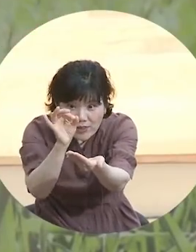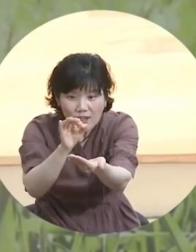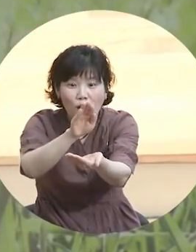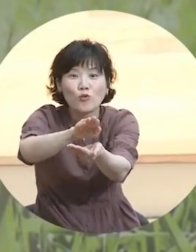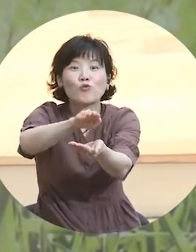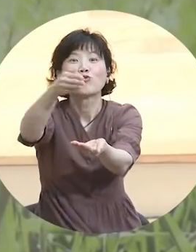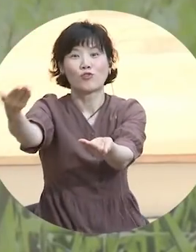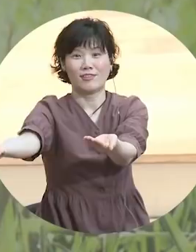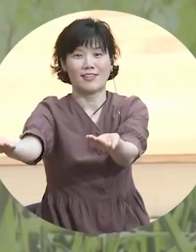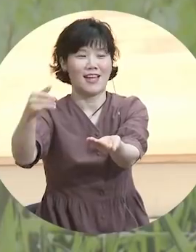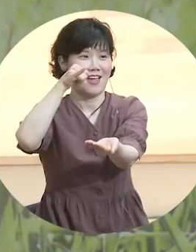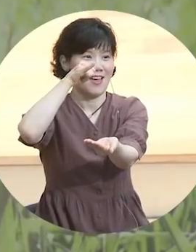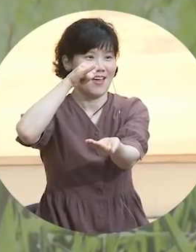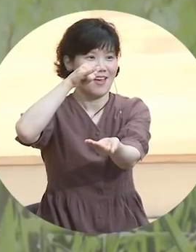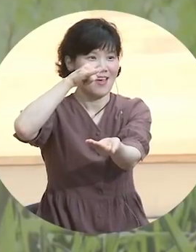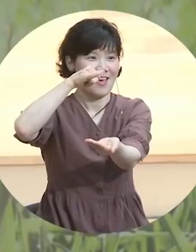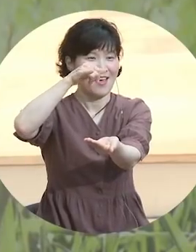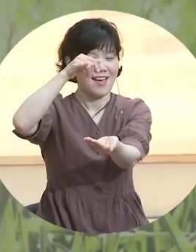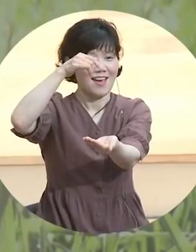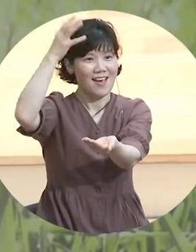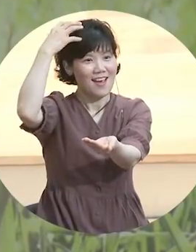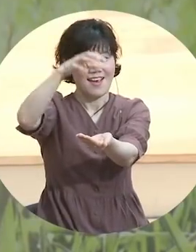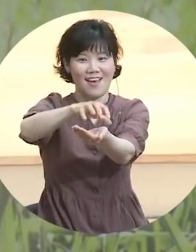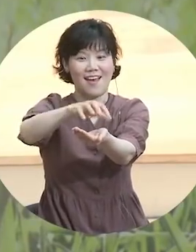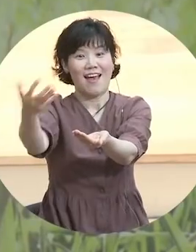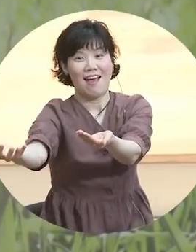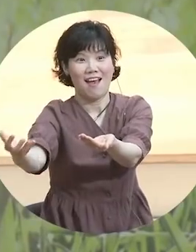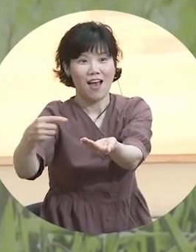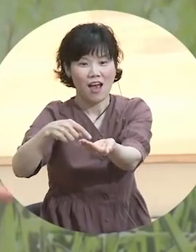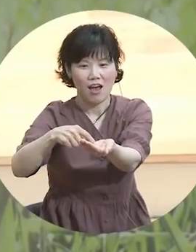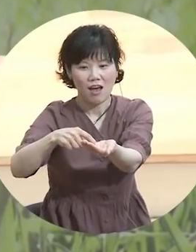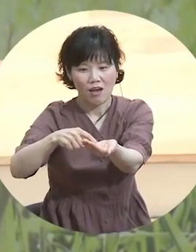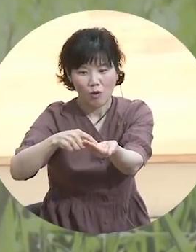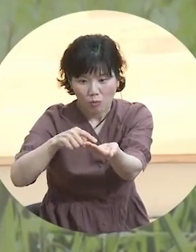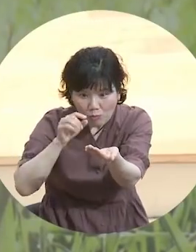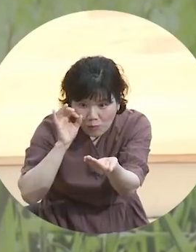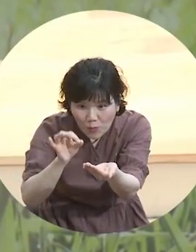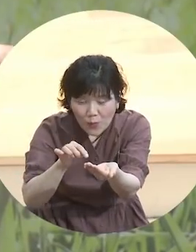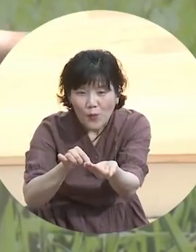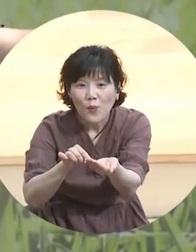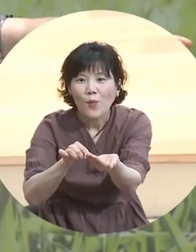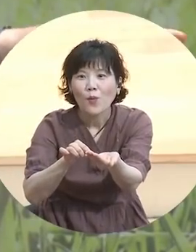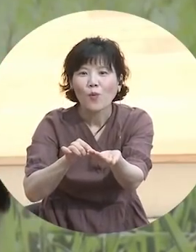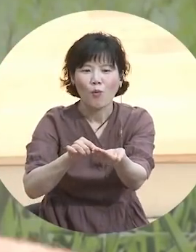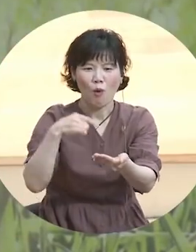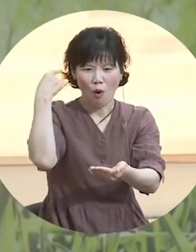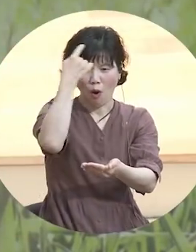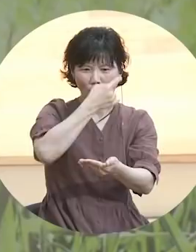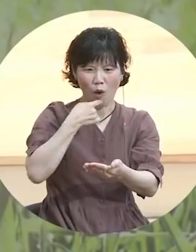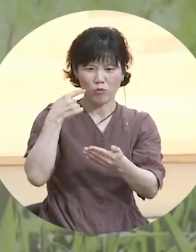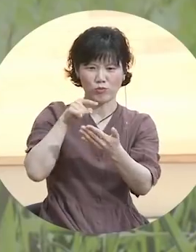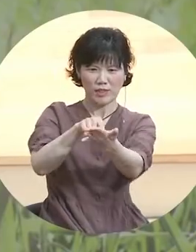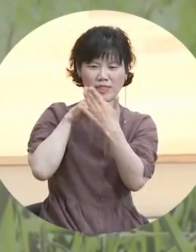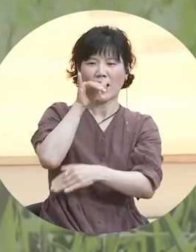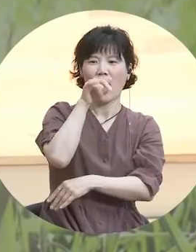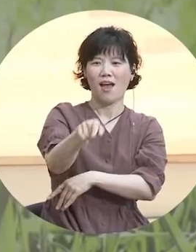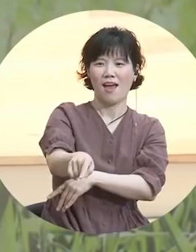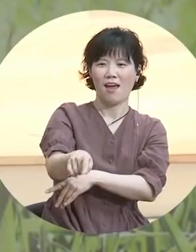있는 거예요. 깜짝 놀랐어요. 제가 대각선으로 보이는데 고인의 얼굴이 보이는 거예요.